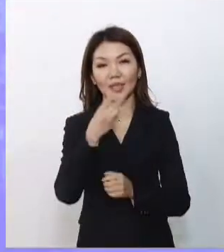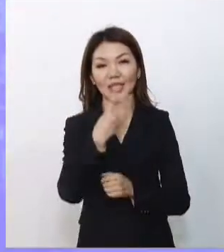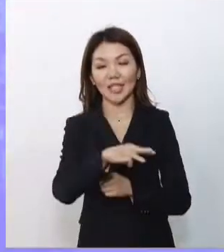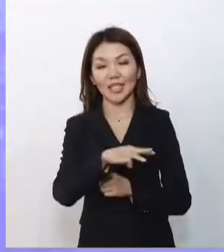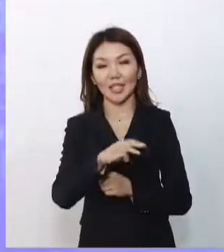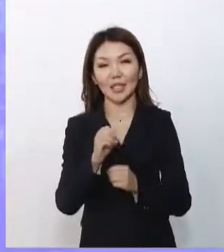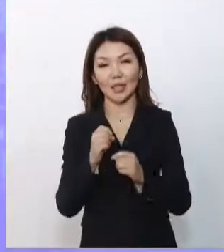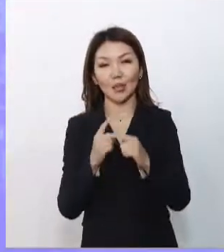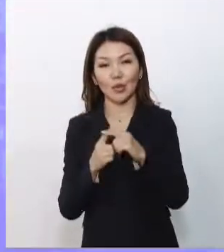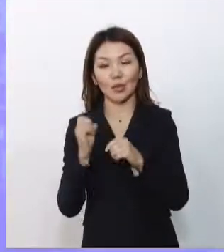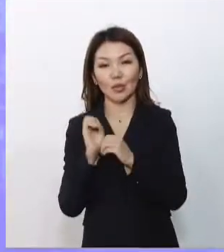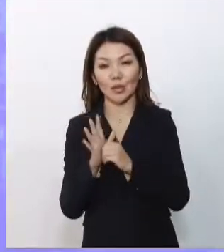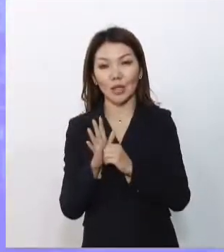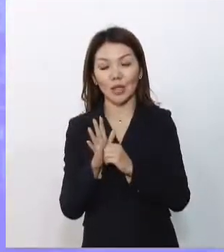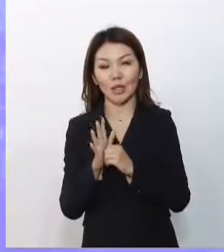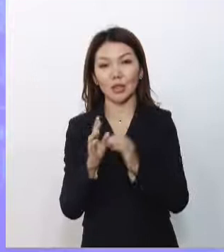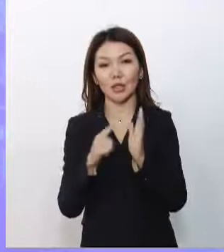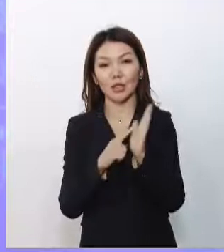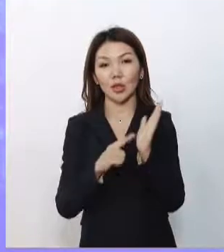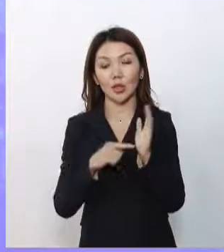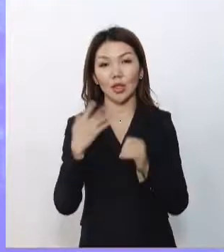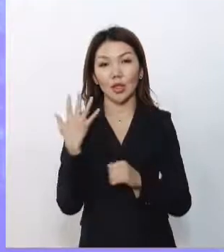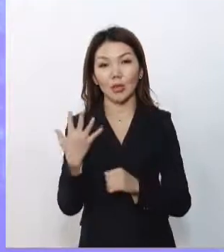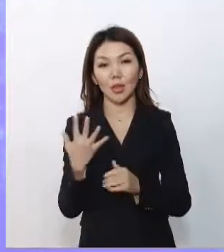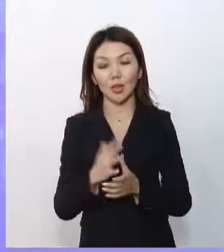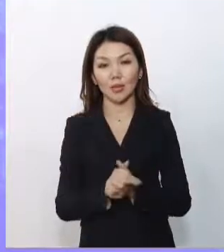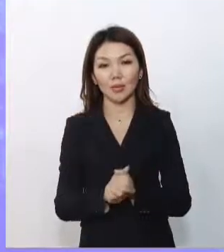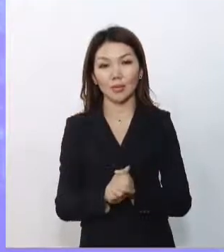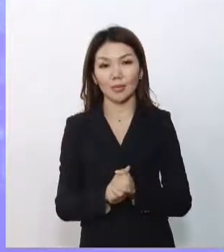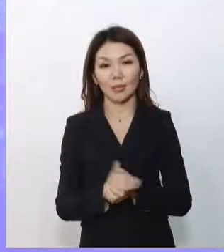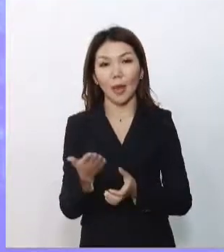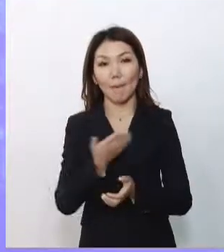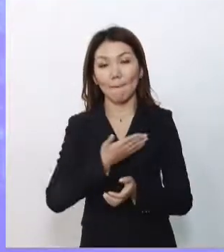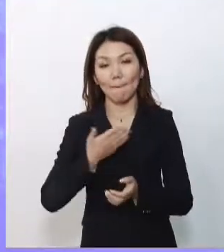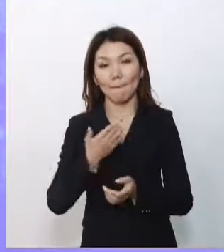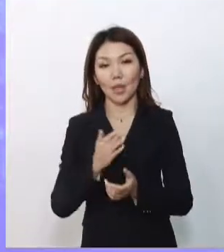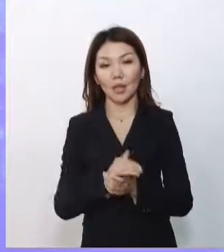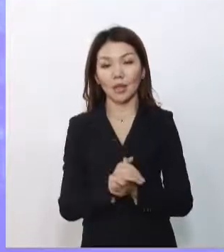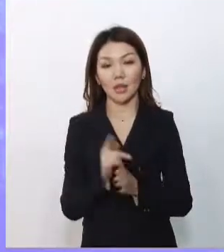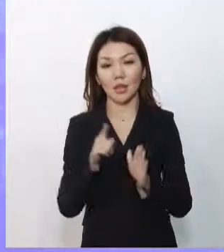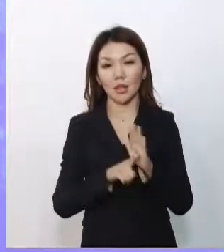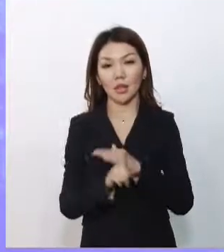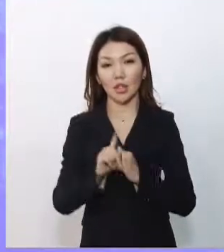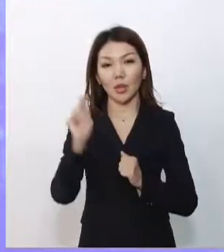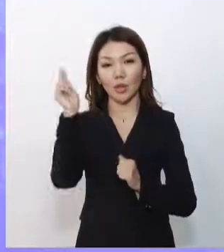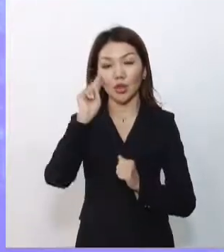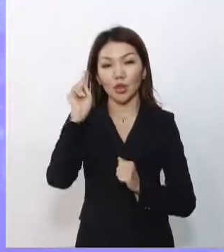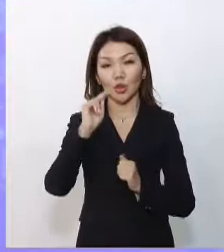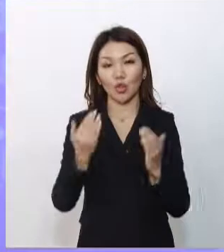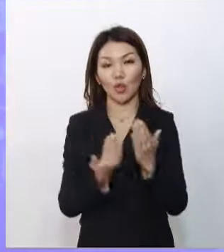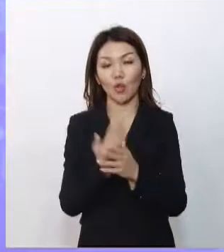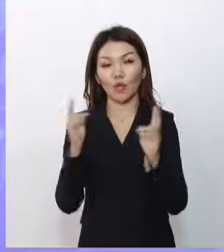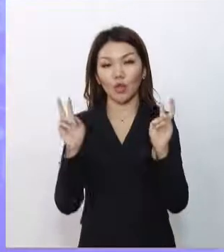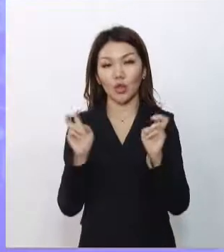плюс 15 деленное на 5. Мы переходим с вами к изучению